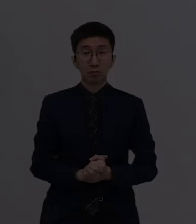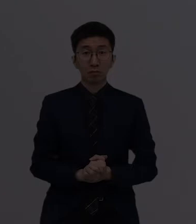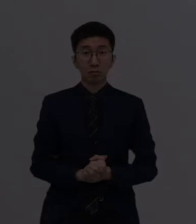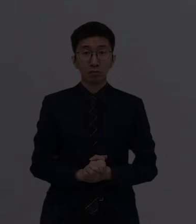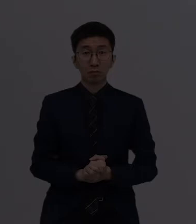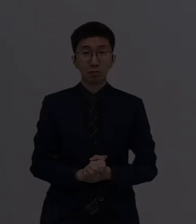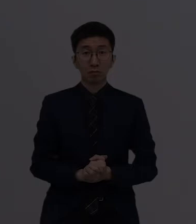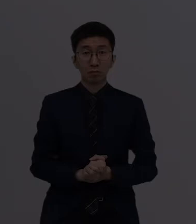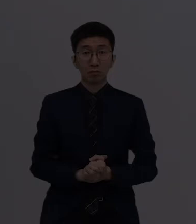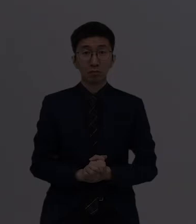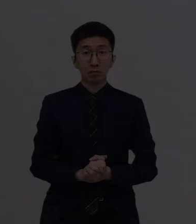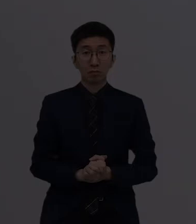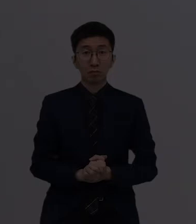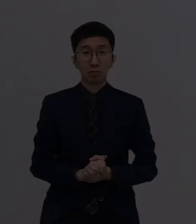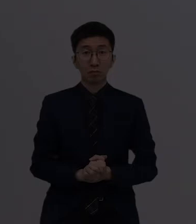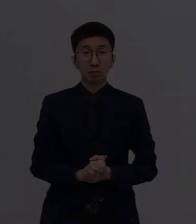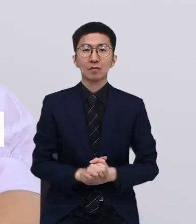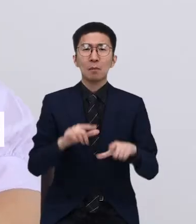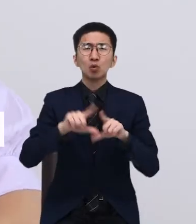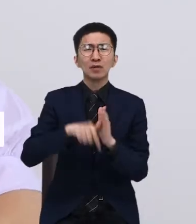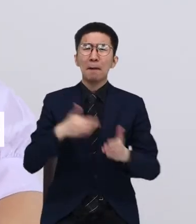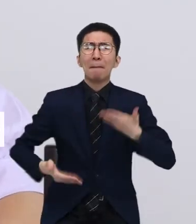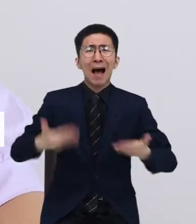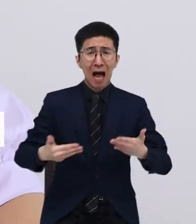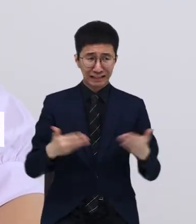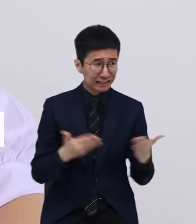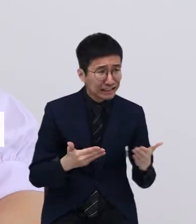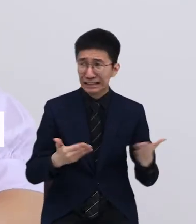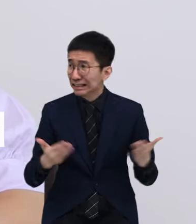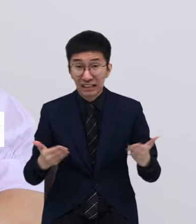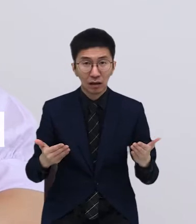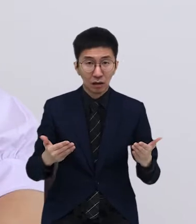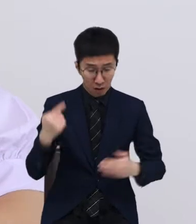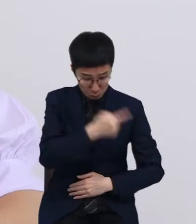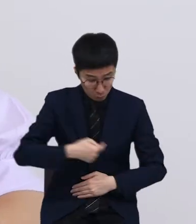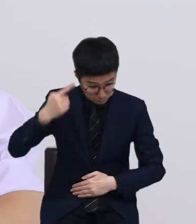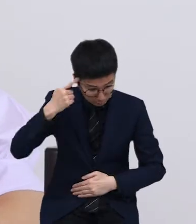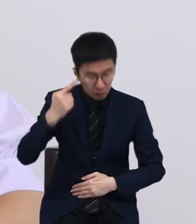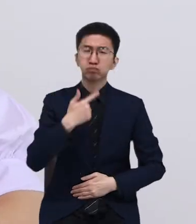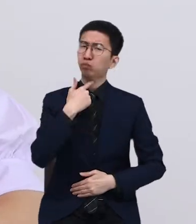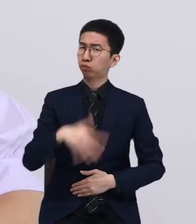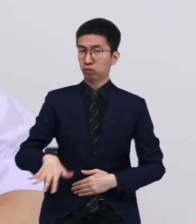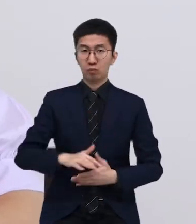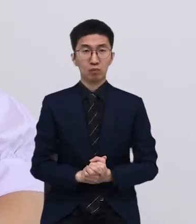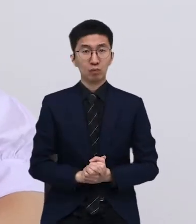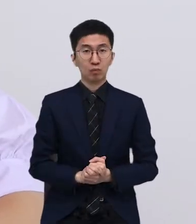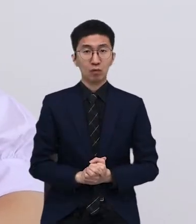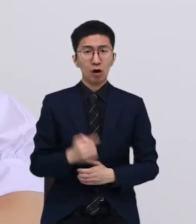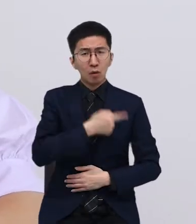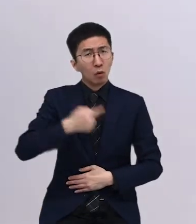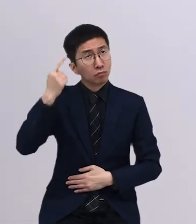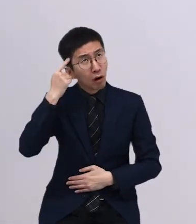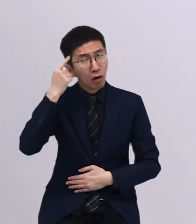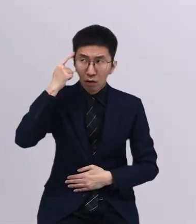자신의 몸에 대해 평소에 어떻게 생각하나요? 평소엔 되게 바쁘잖아요. 일을 하느라 몸에 대해서 생각해 본 적이 별로 없는